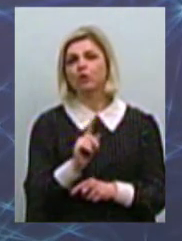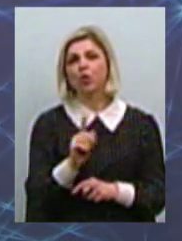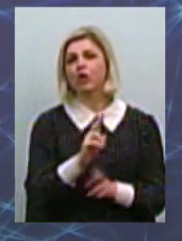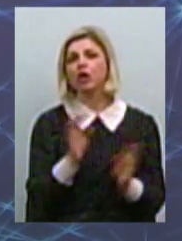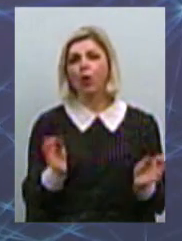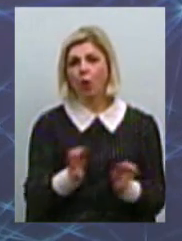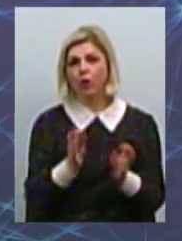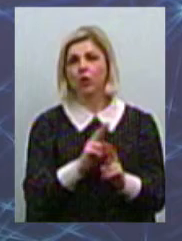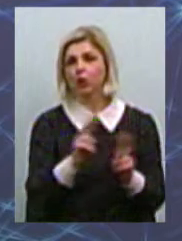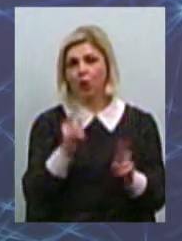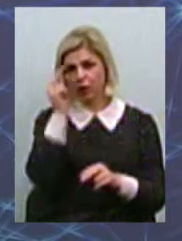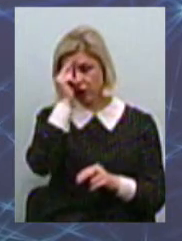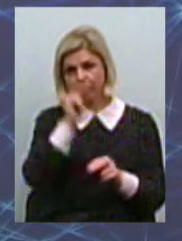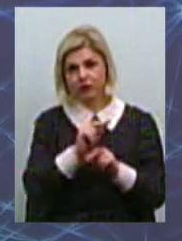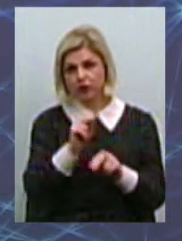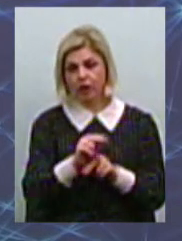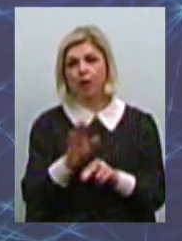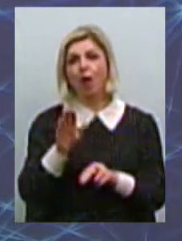Потім повторення того ж самого.